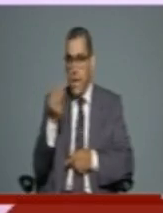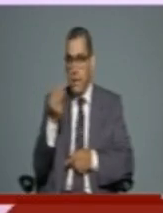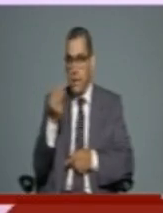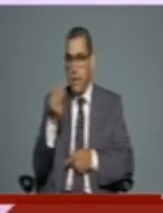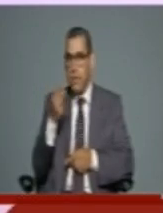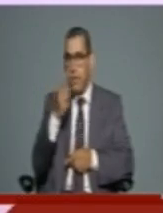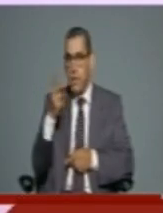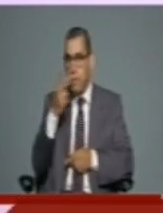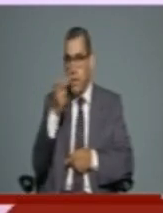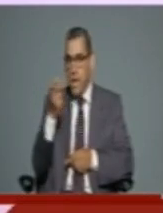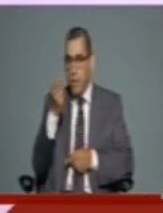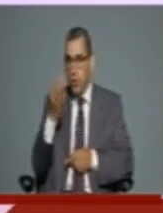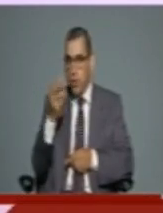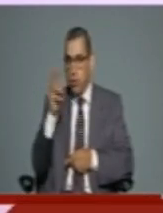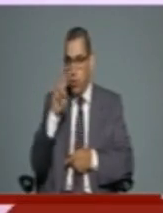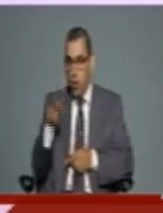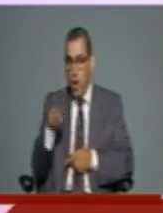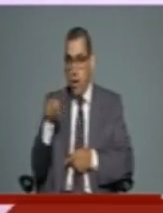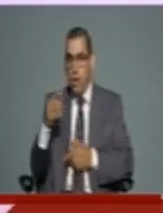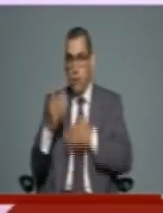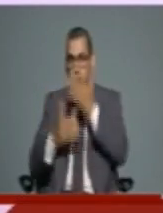230-235 وصلت ل